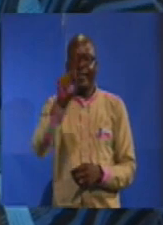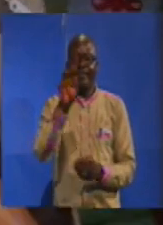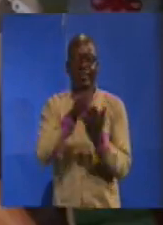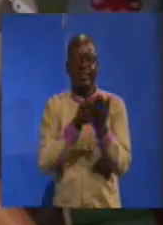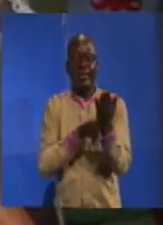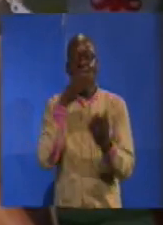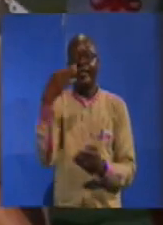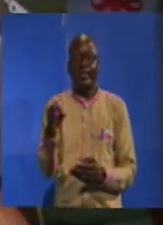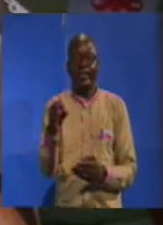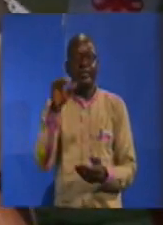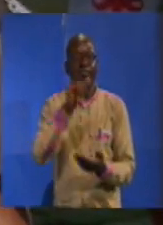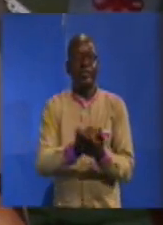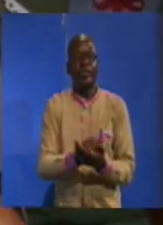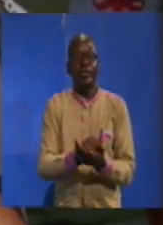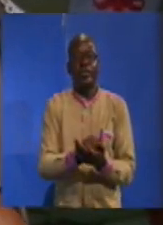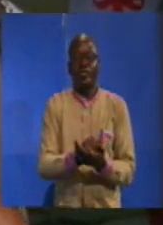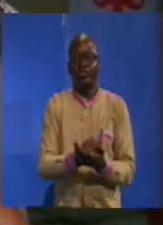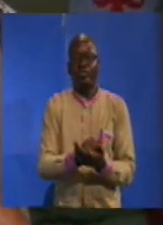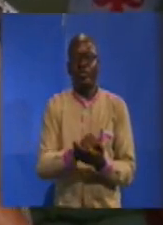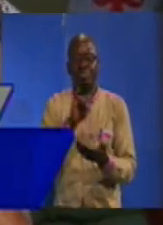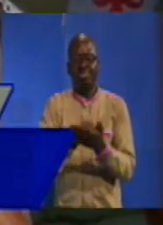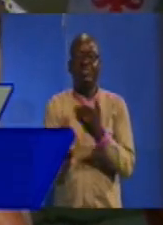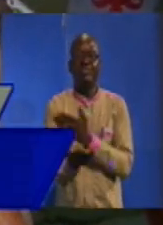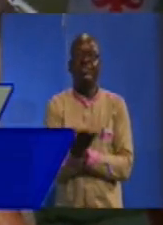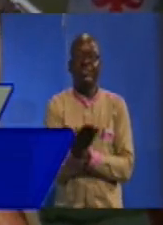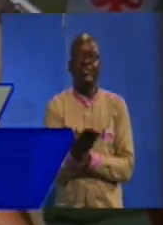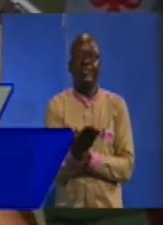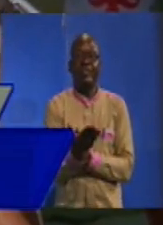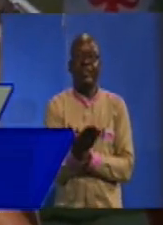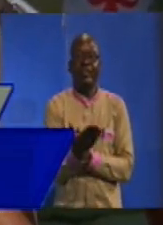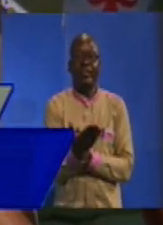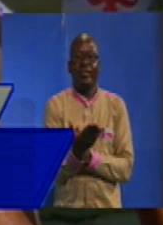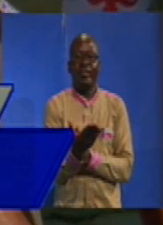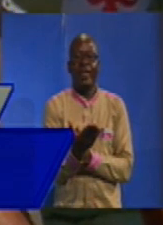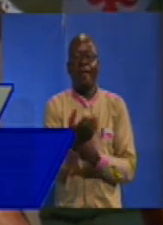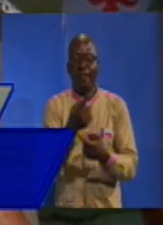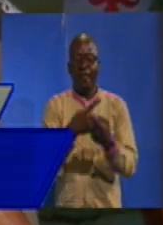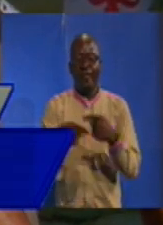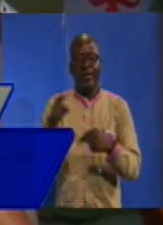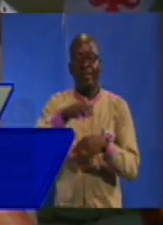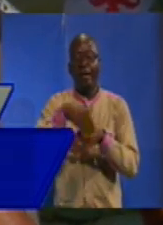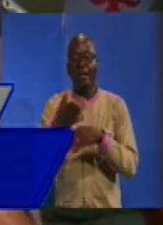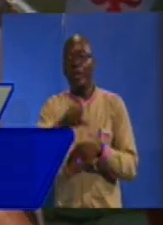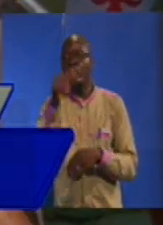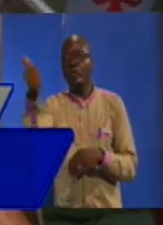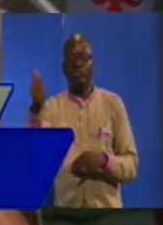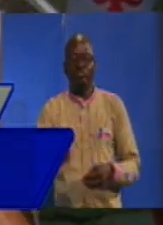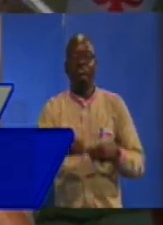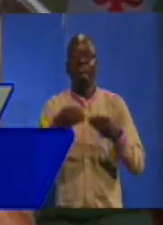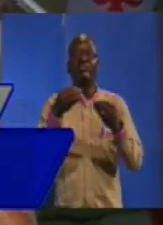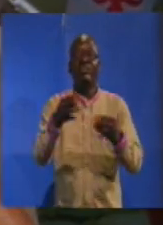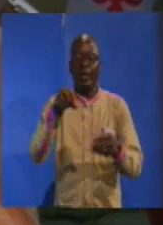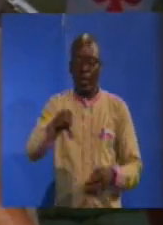CFA. Ce geste de ce matin vient donc à la suite d'autres gestes que